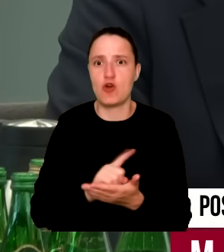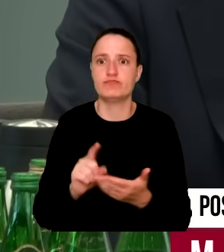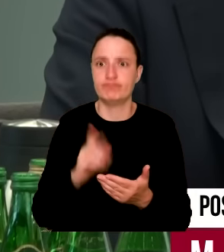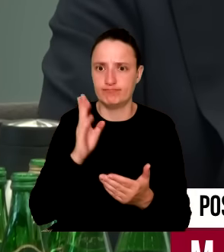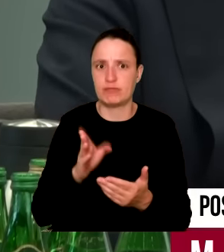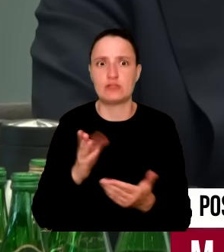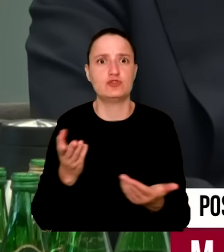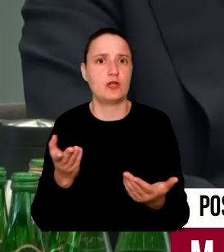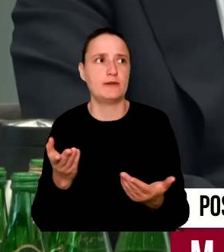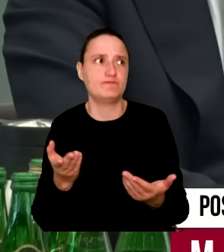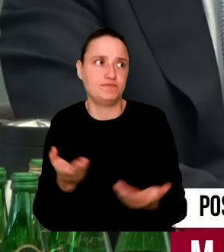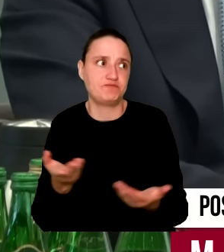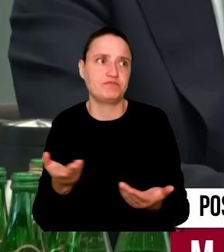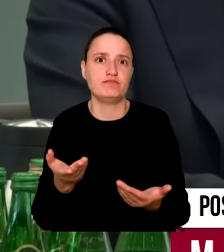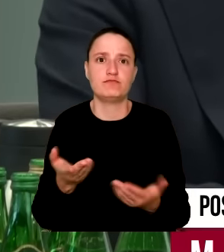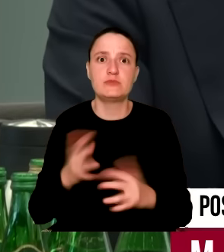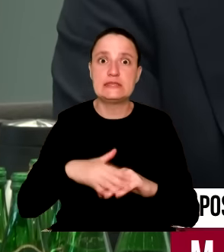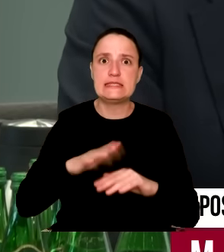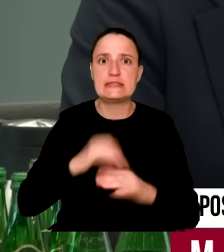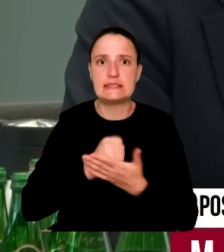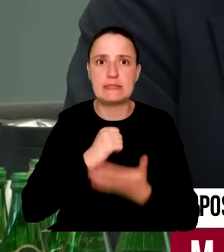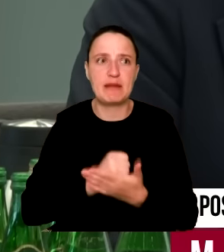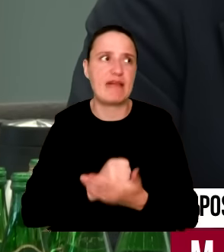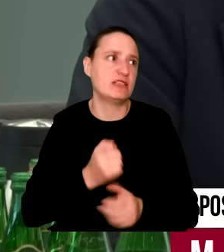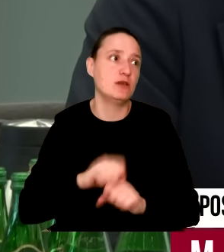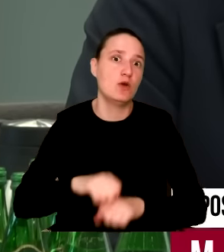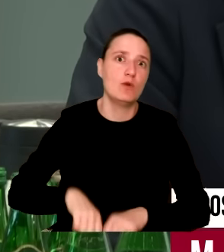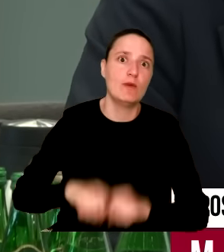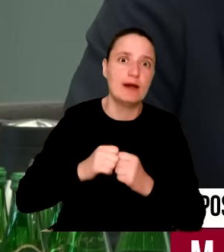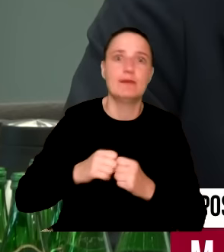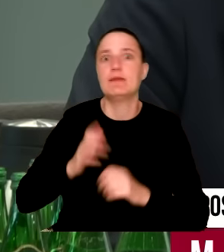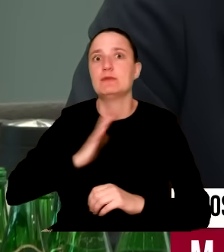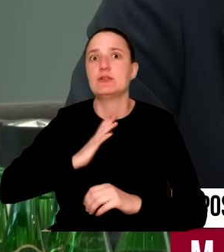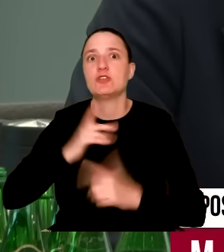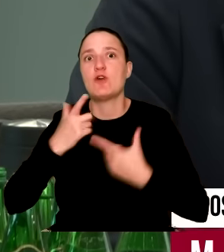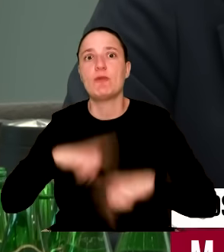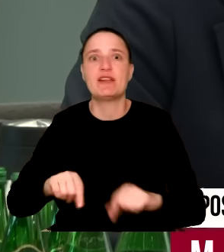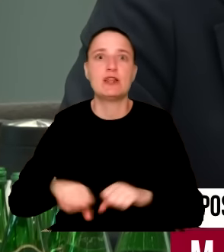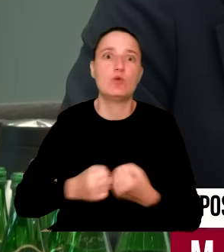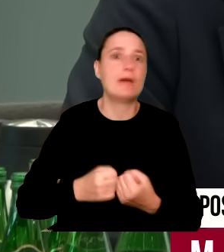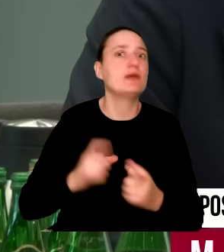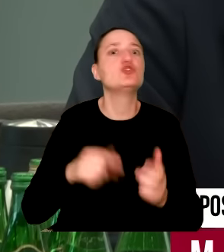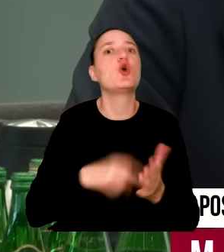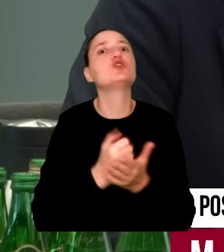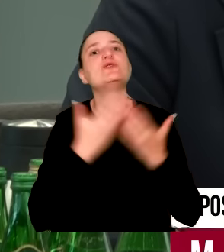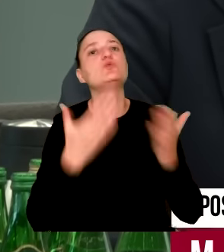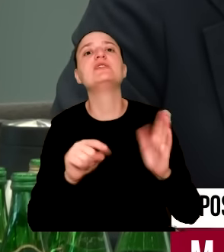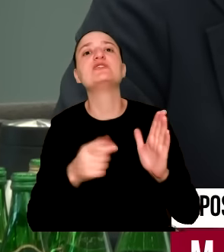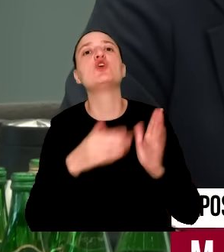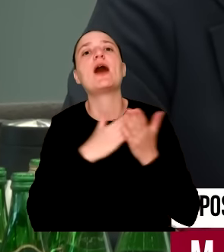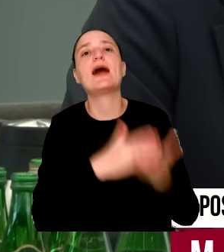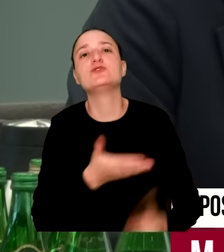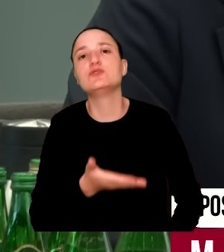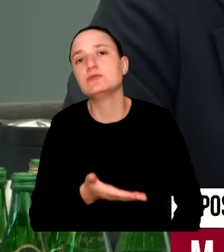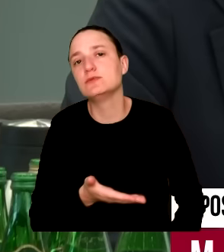czy też bezpieczeństwa obywateli co jest w takiej sytuacji co konstytucja przewiduje Rozumiem że